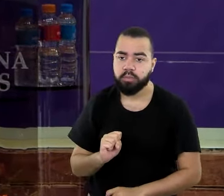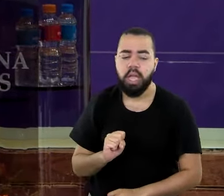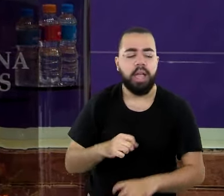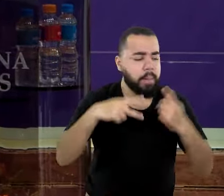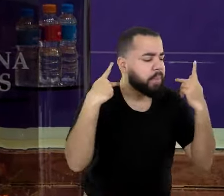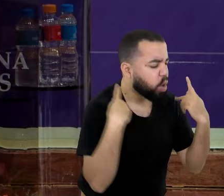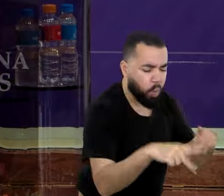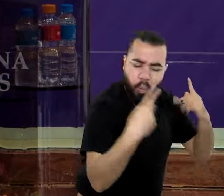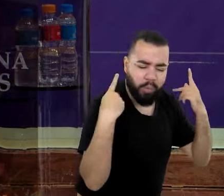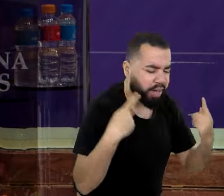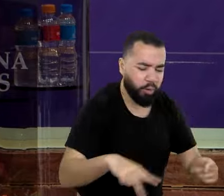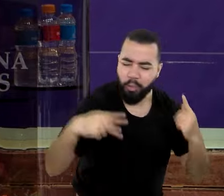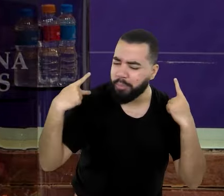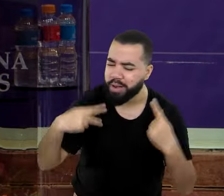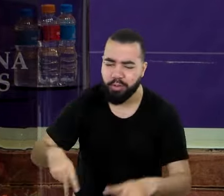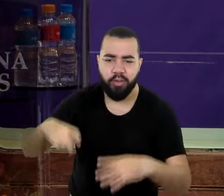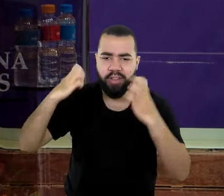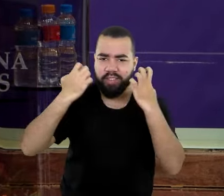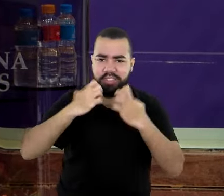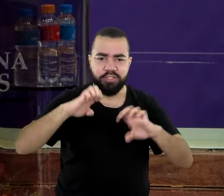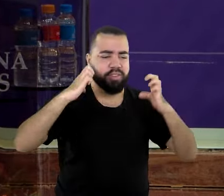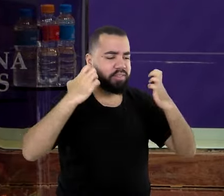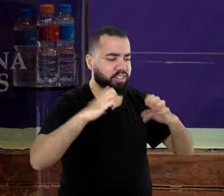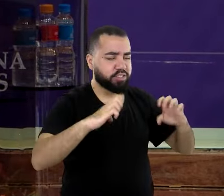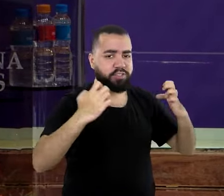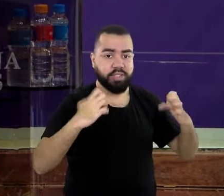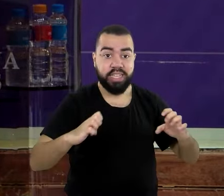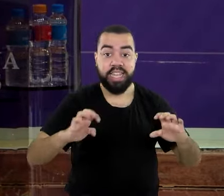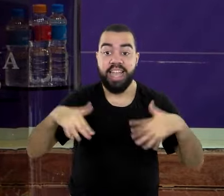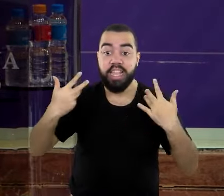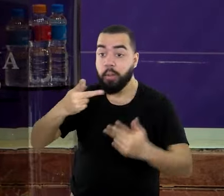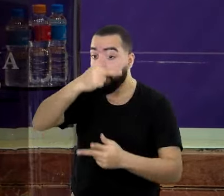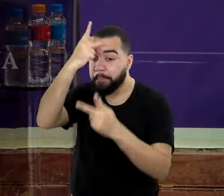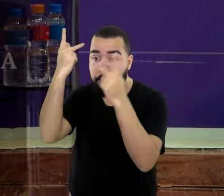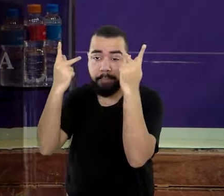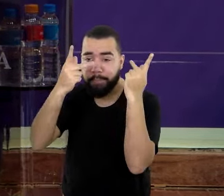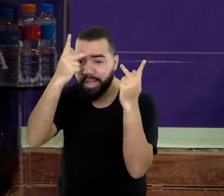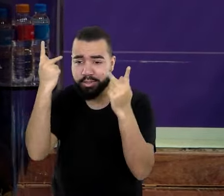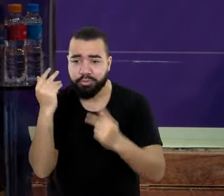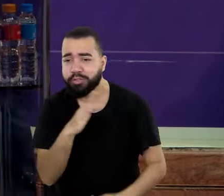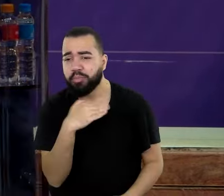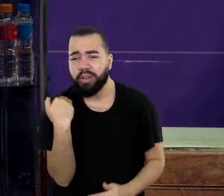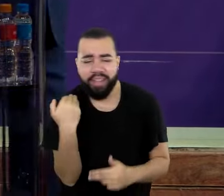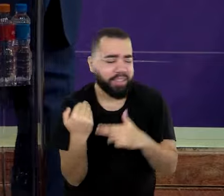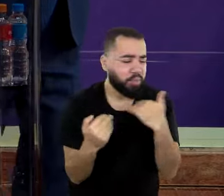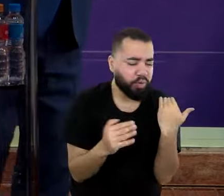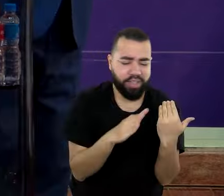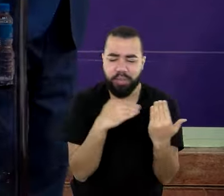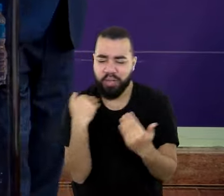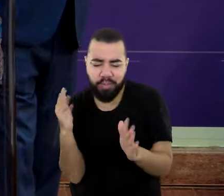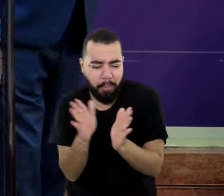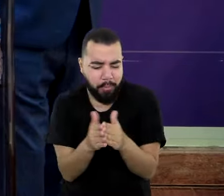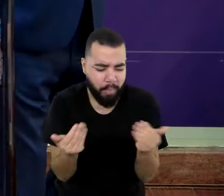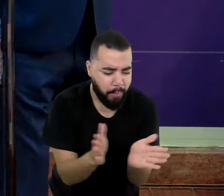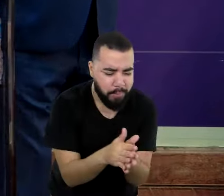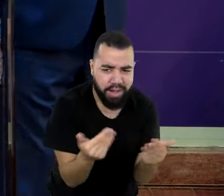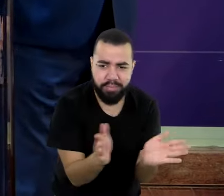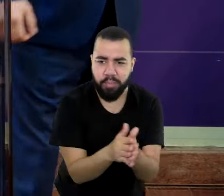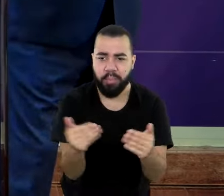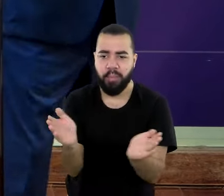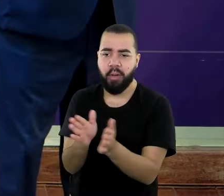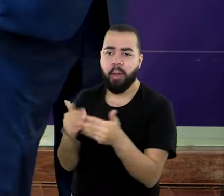장티푸스 콜레라로 사람들이 막 죽는 것입니다. E muitas pessoas lá estavam morrendo pela pobreza e pelos outros diversos